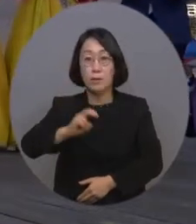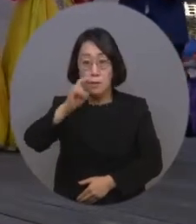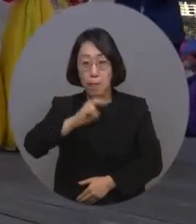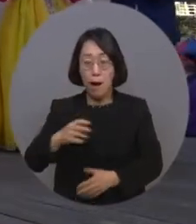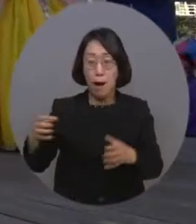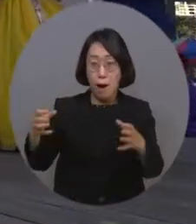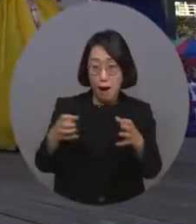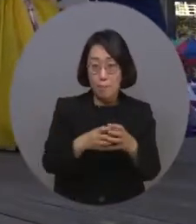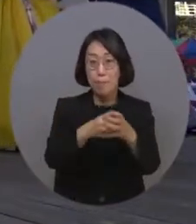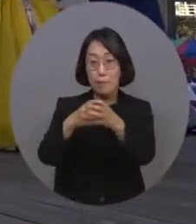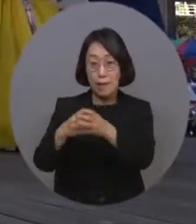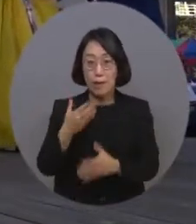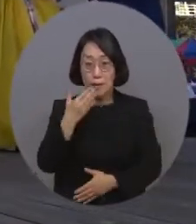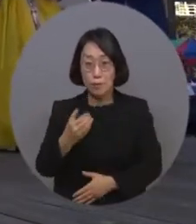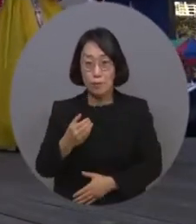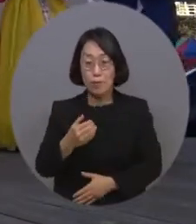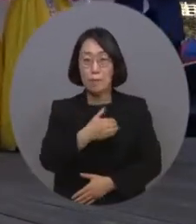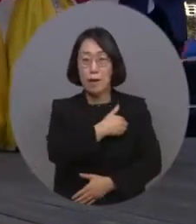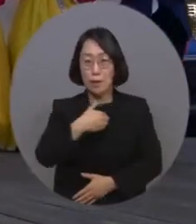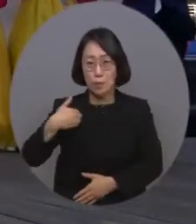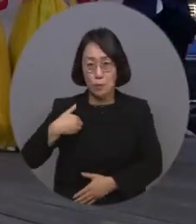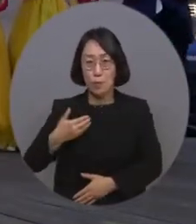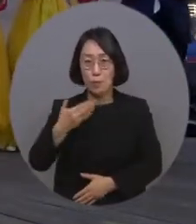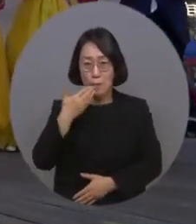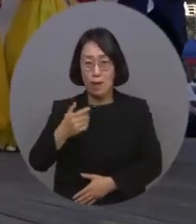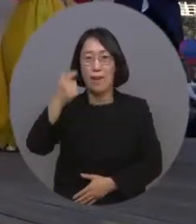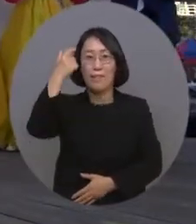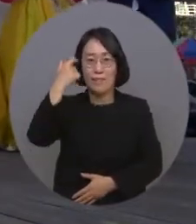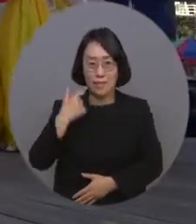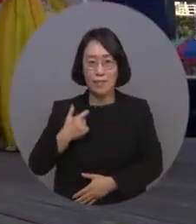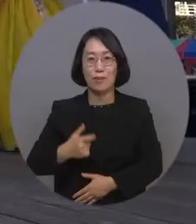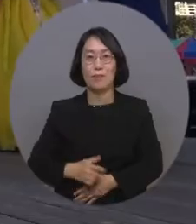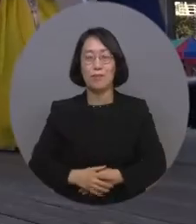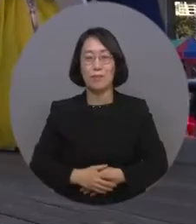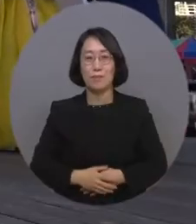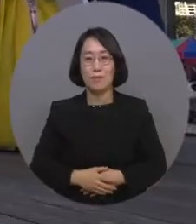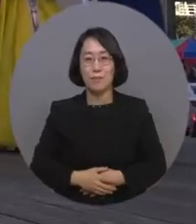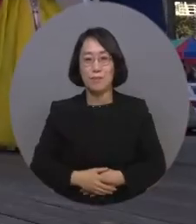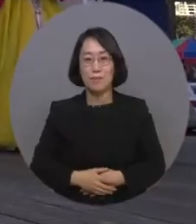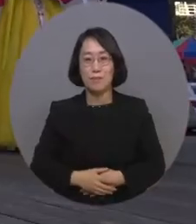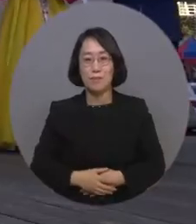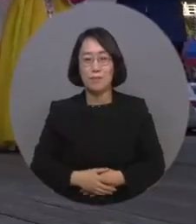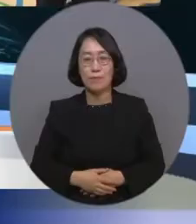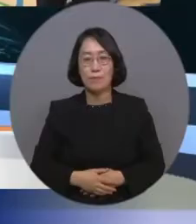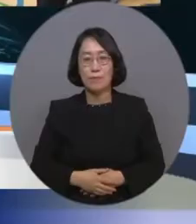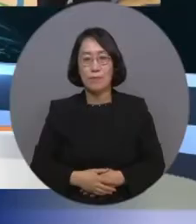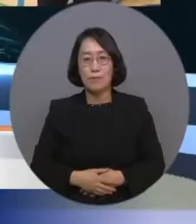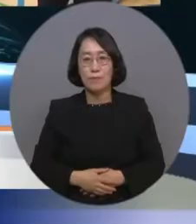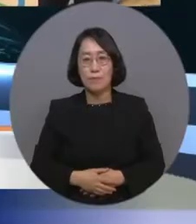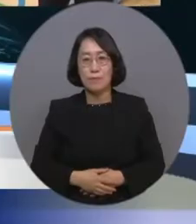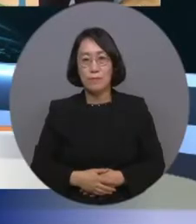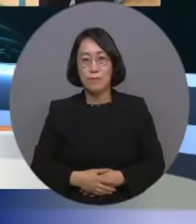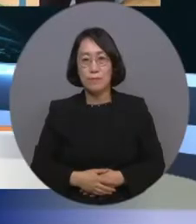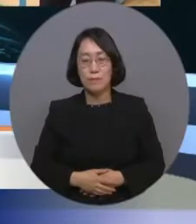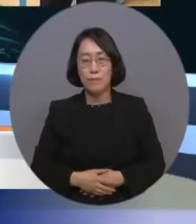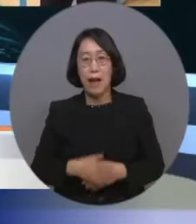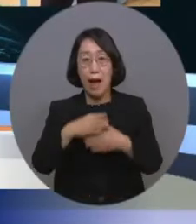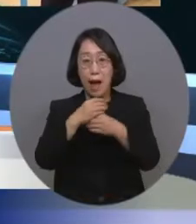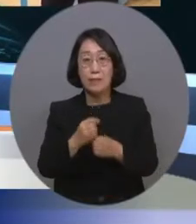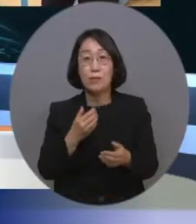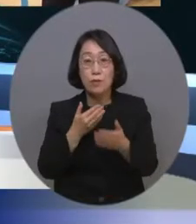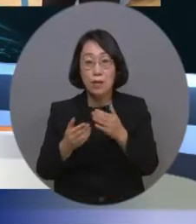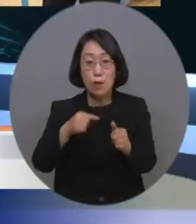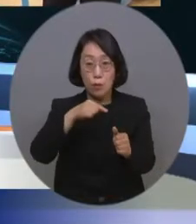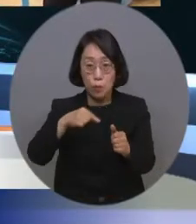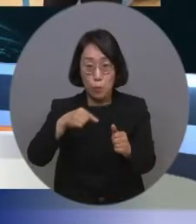수 있는 시간으로 보람을 느낀다고 말했습니다. 복지TV 뉴스 현예나입니다. 찾아가는